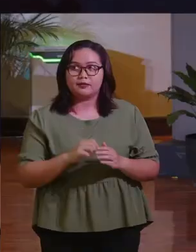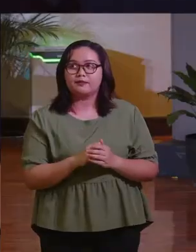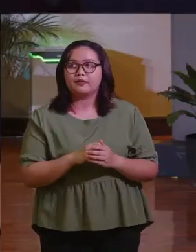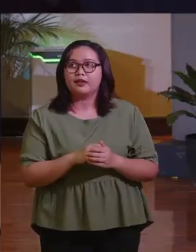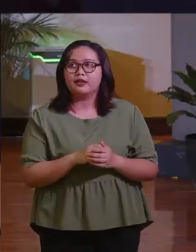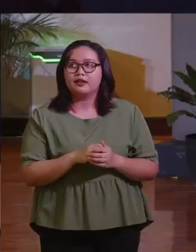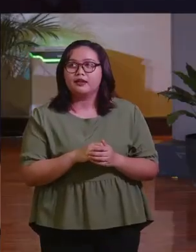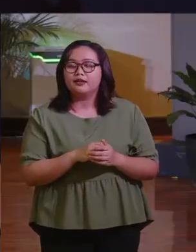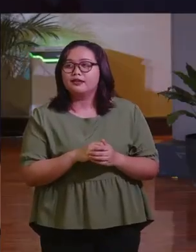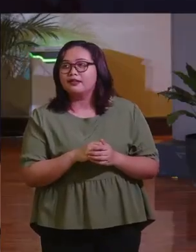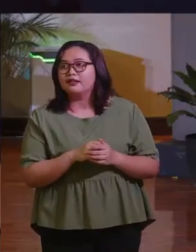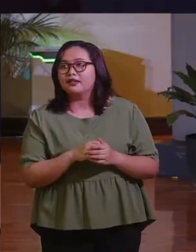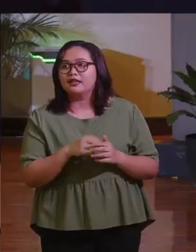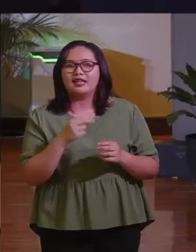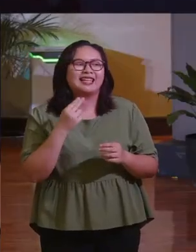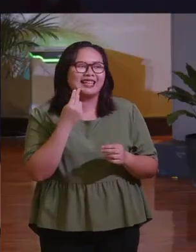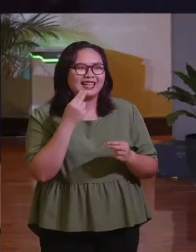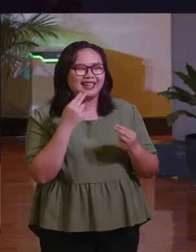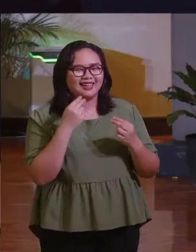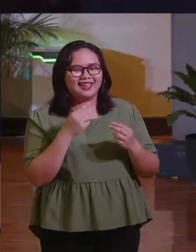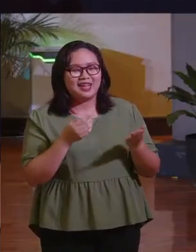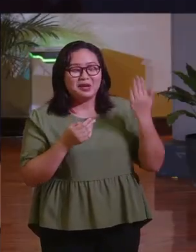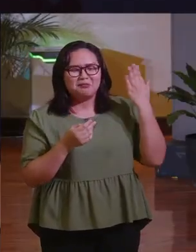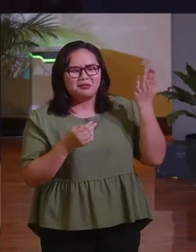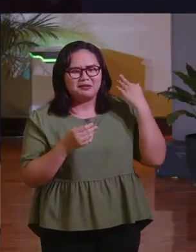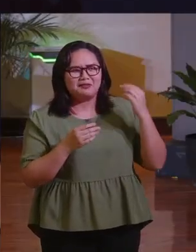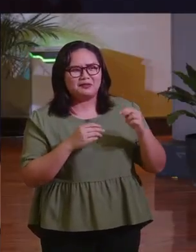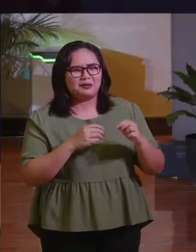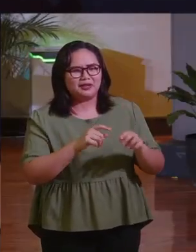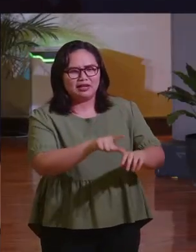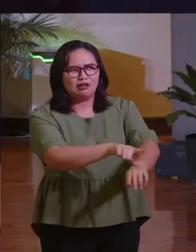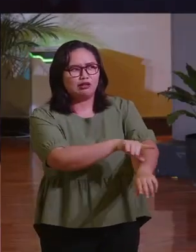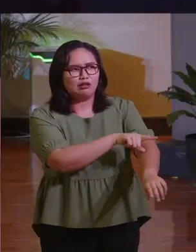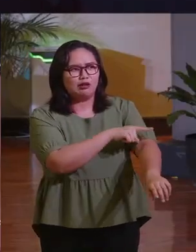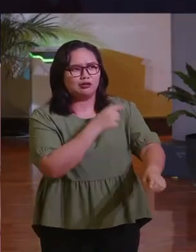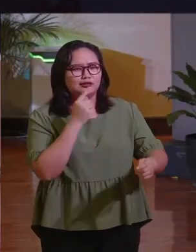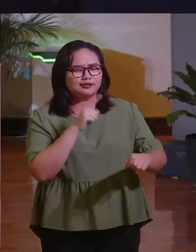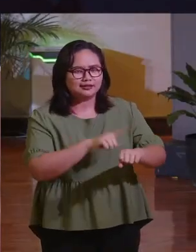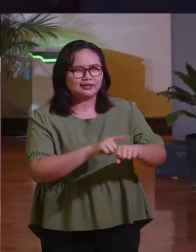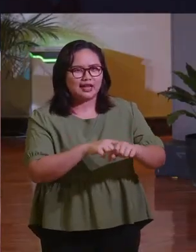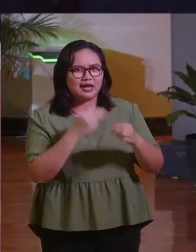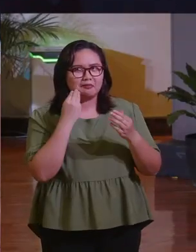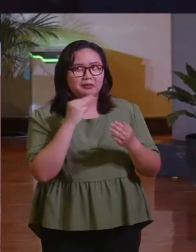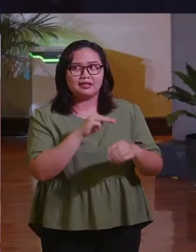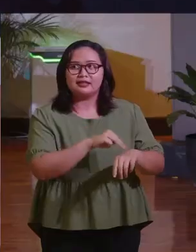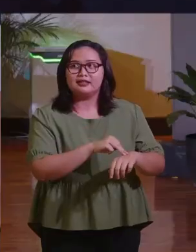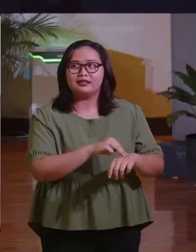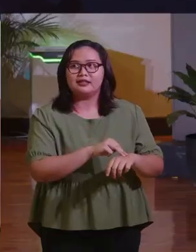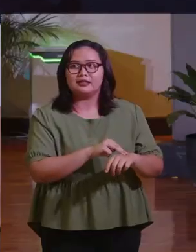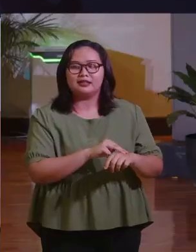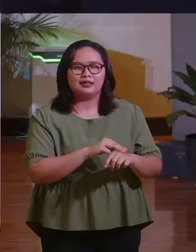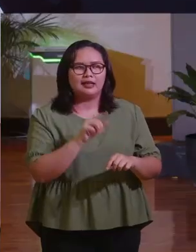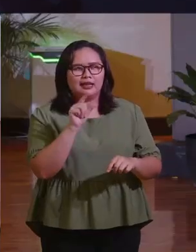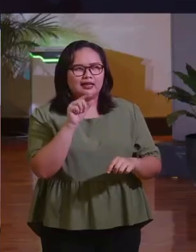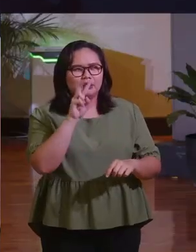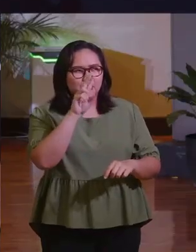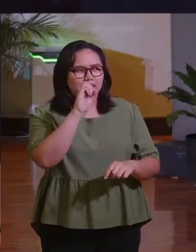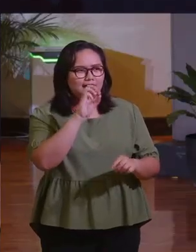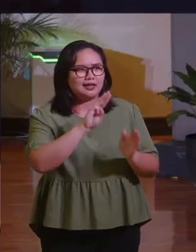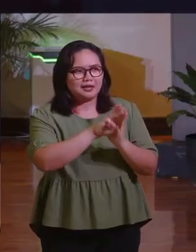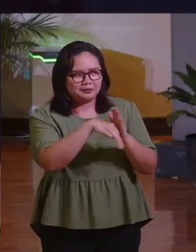balita ko nga po, medyo nag-overtime siya ng kaunti. No? Kaunti, mga 20 minutes yata.